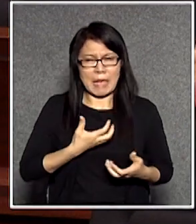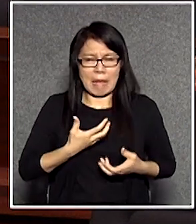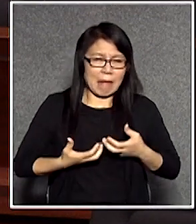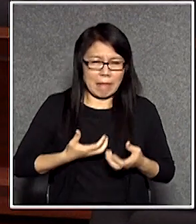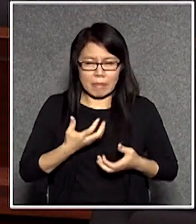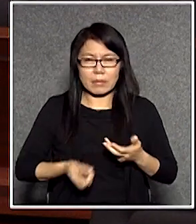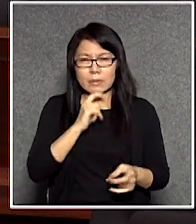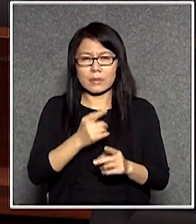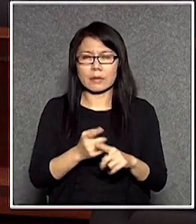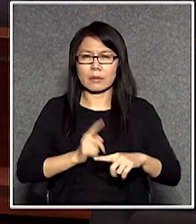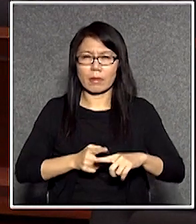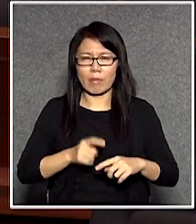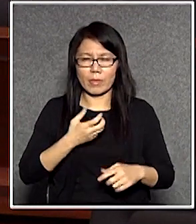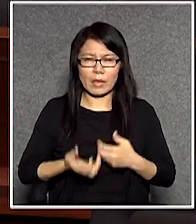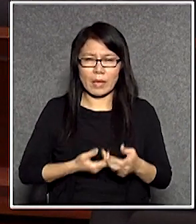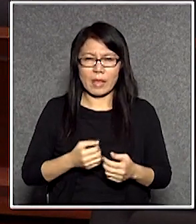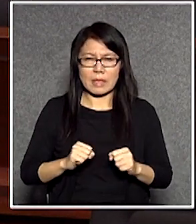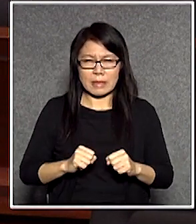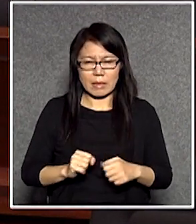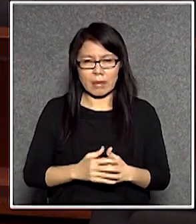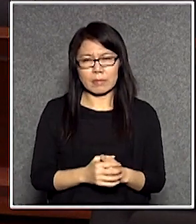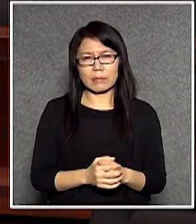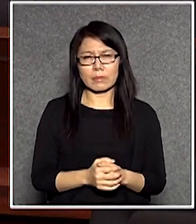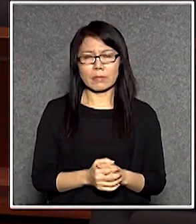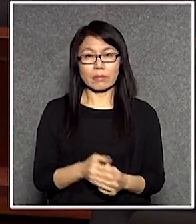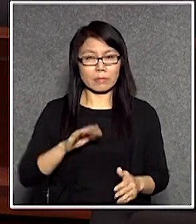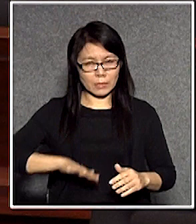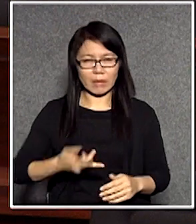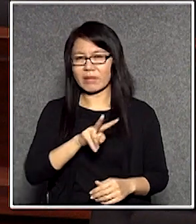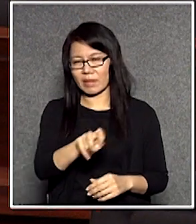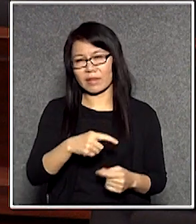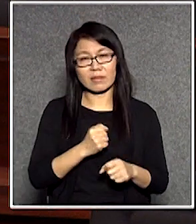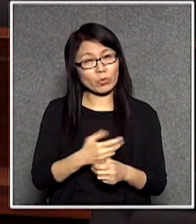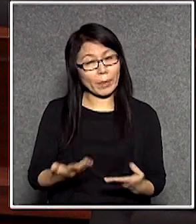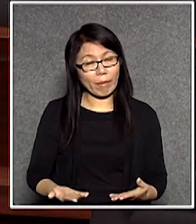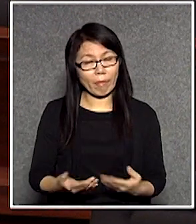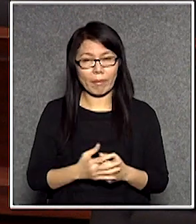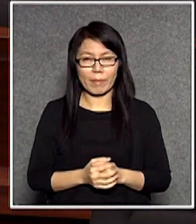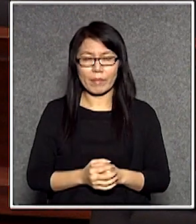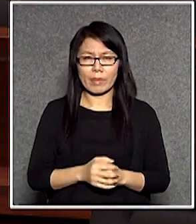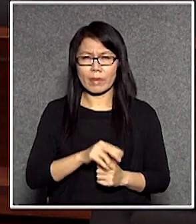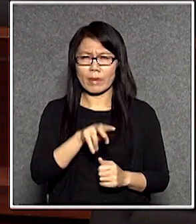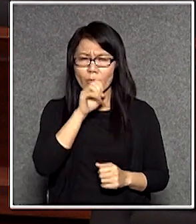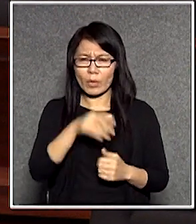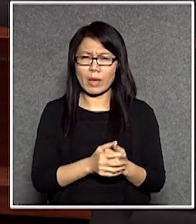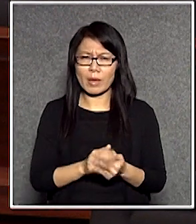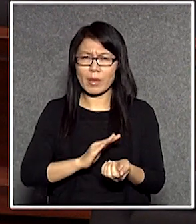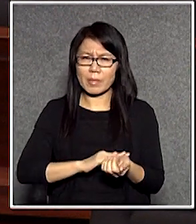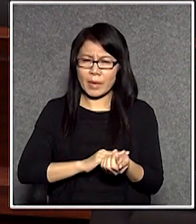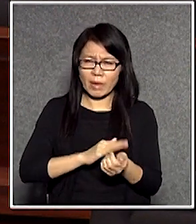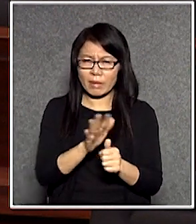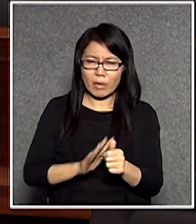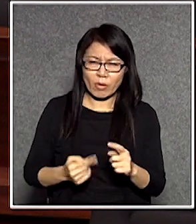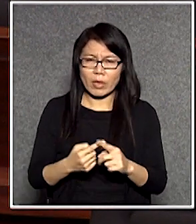哇，慷慨激昂到得倒地，但是你看他們現在做了什麼？你們說這條事故的受害人是